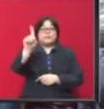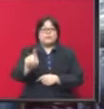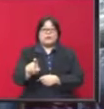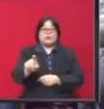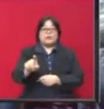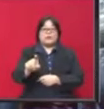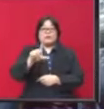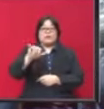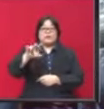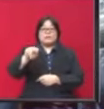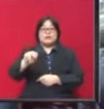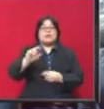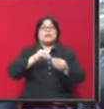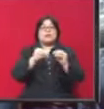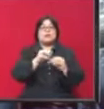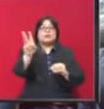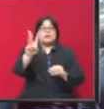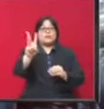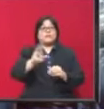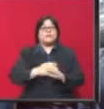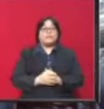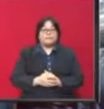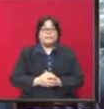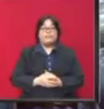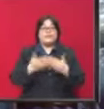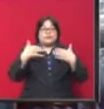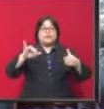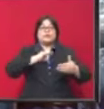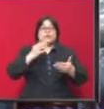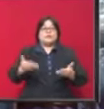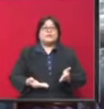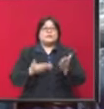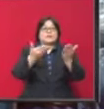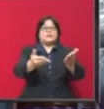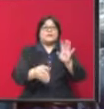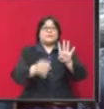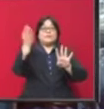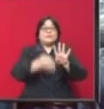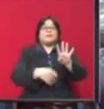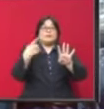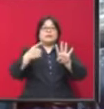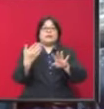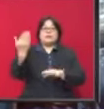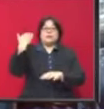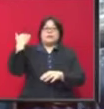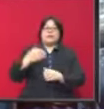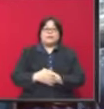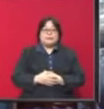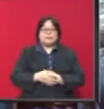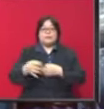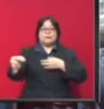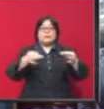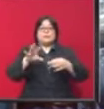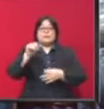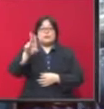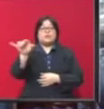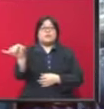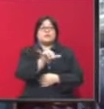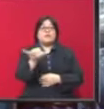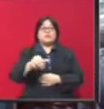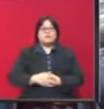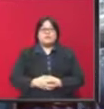soalan lisan nomor 6 yang telah saya kemukakan pada 4 novembe yang lepas yang menyentuh isu yang